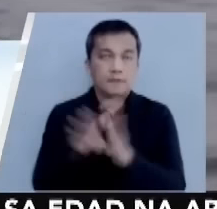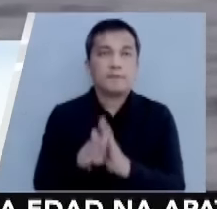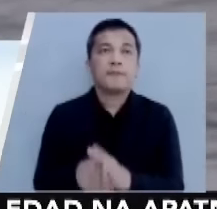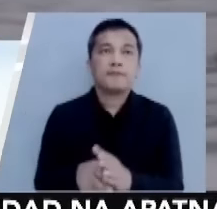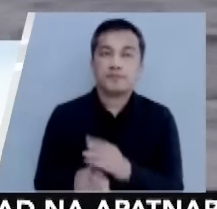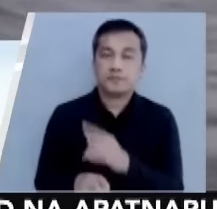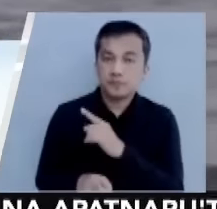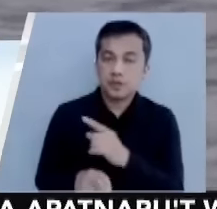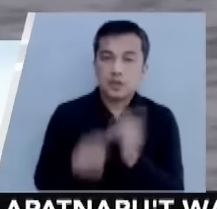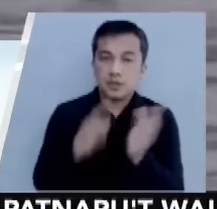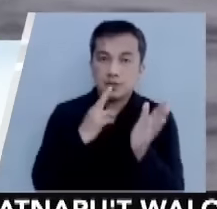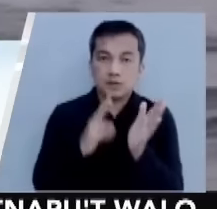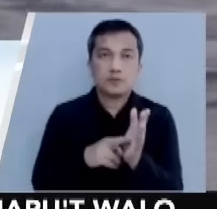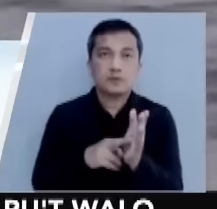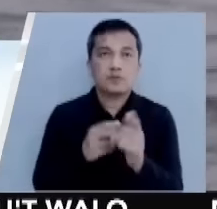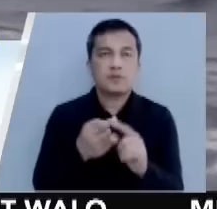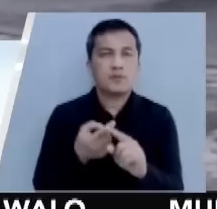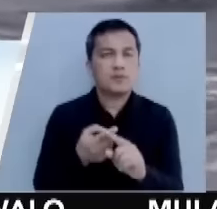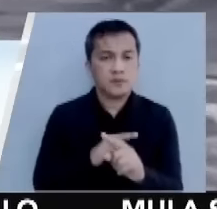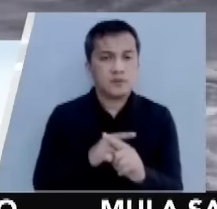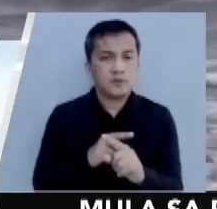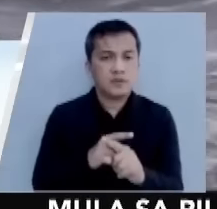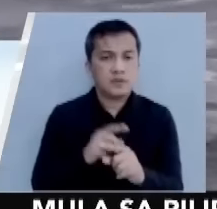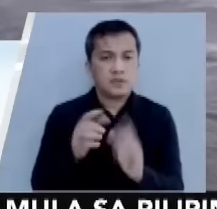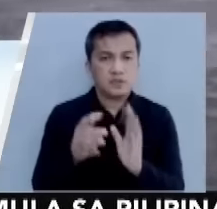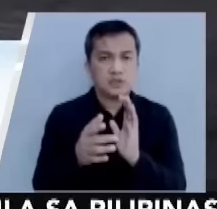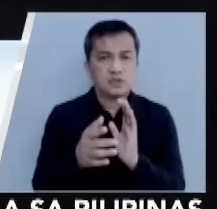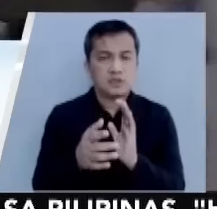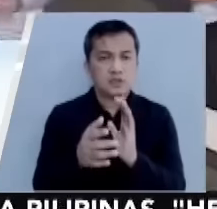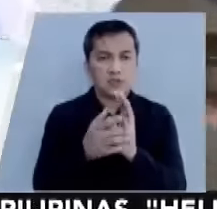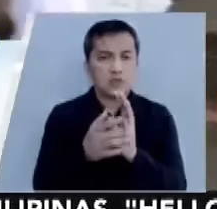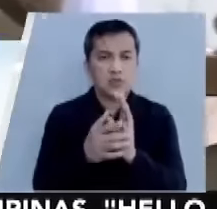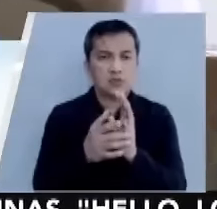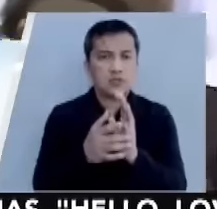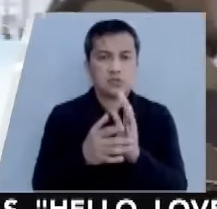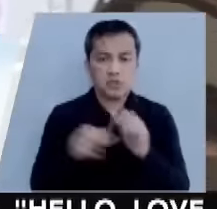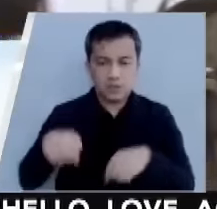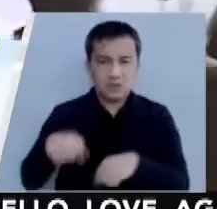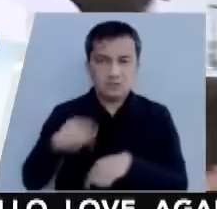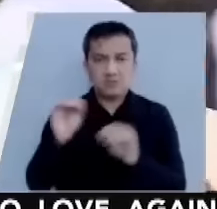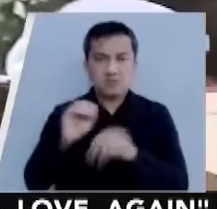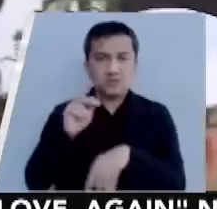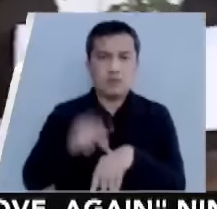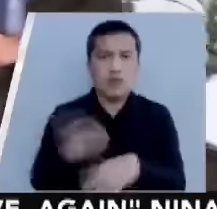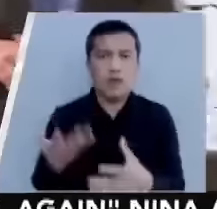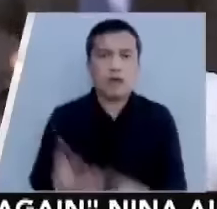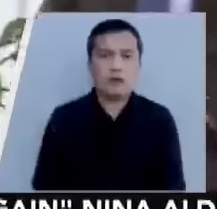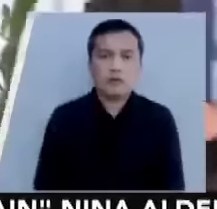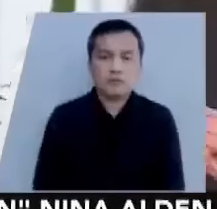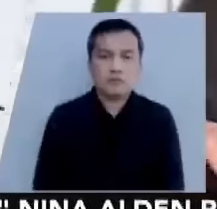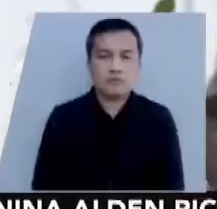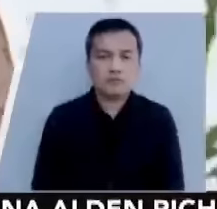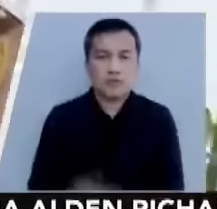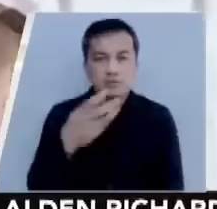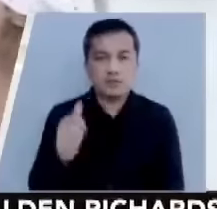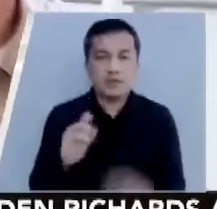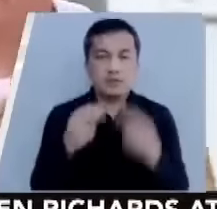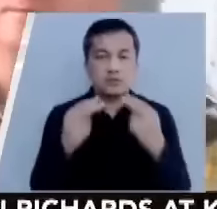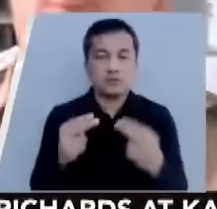reports coming from technologies that we don't have here in this country. Para sa GMA Integrated News, Maki Pulido,